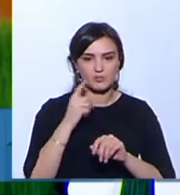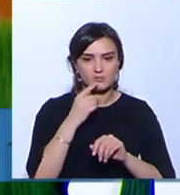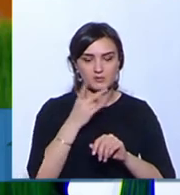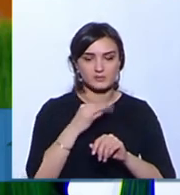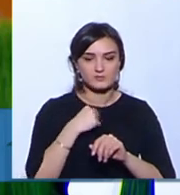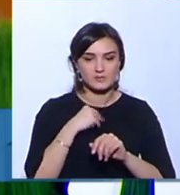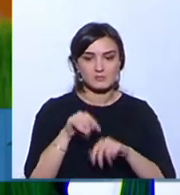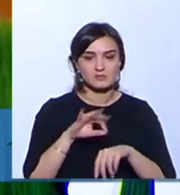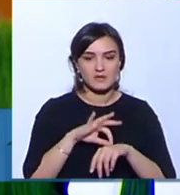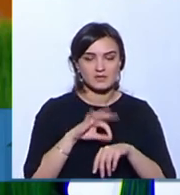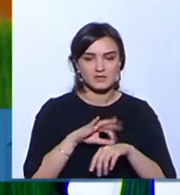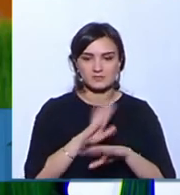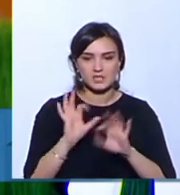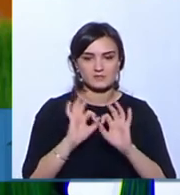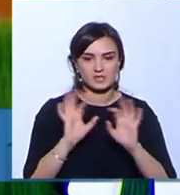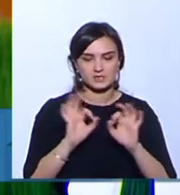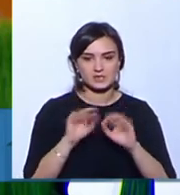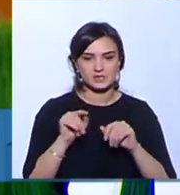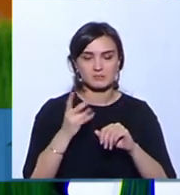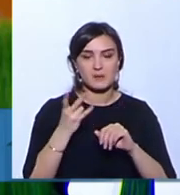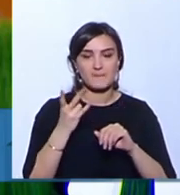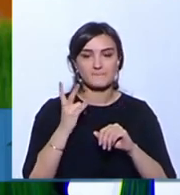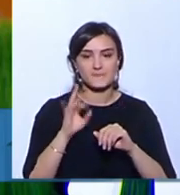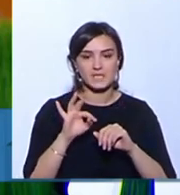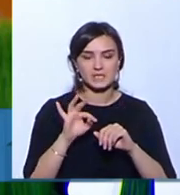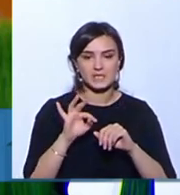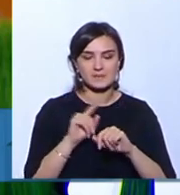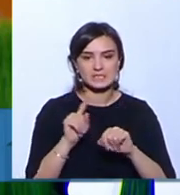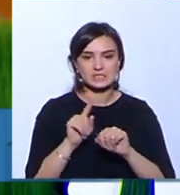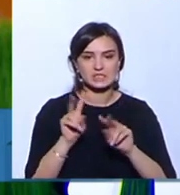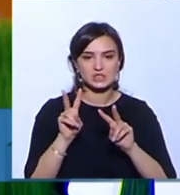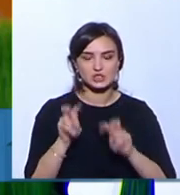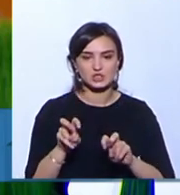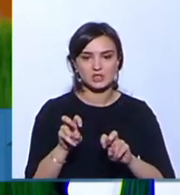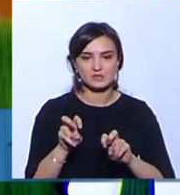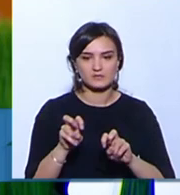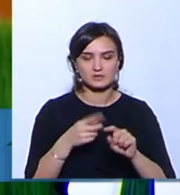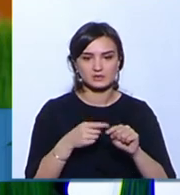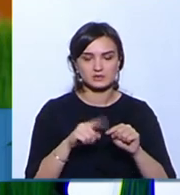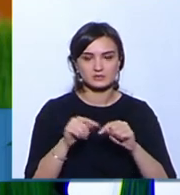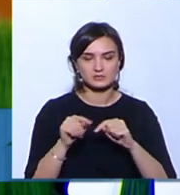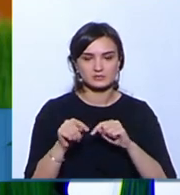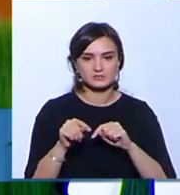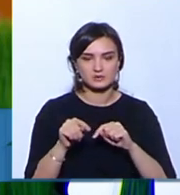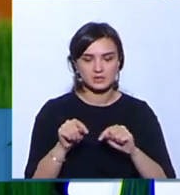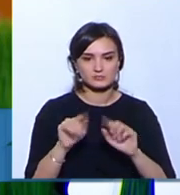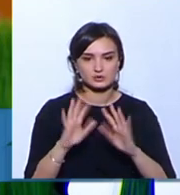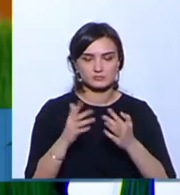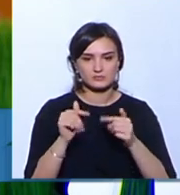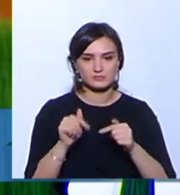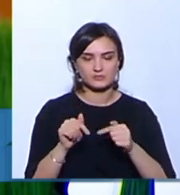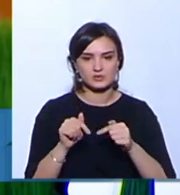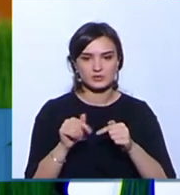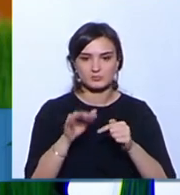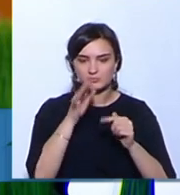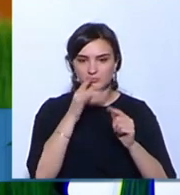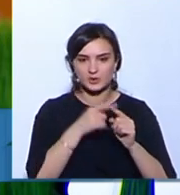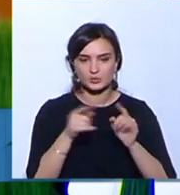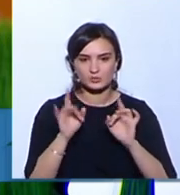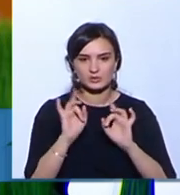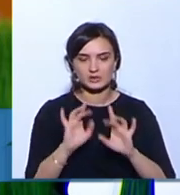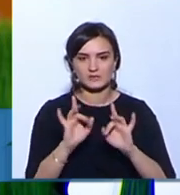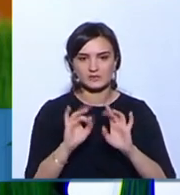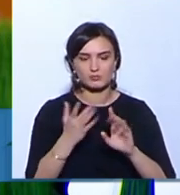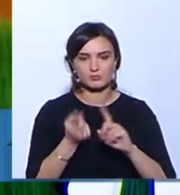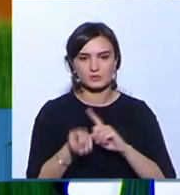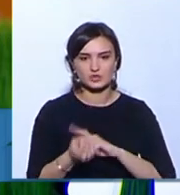ჩვენ ამ დაავადებას არ ვახსენებთ. მაგრამ რას ნიშნავს ასეთ შემთხვევაში პერიოდული ტკივილები,